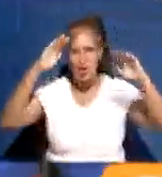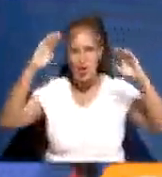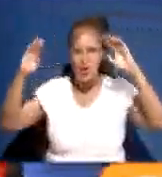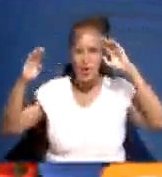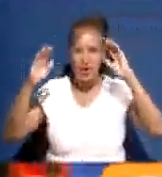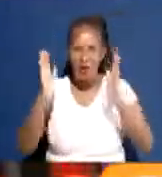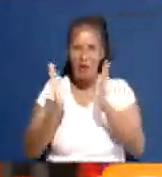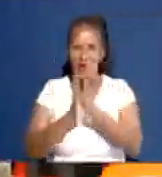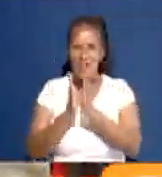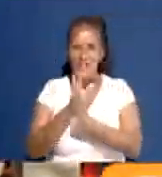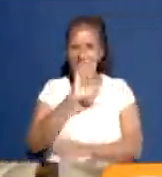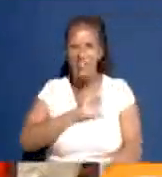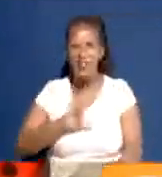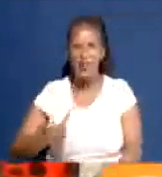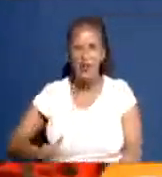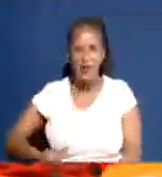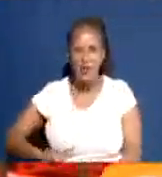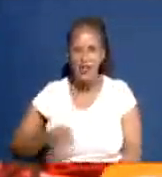Bwana Yesu asifiwe!